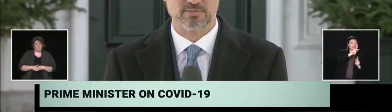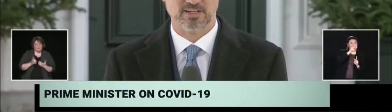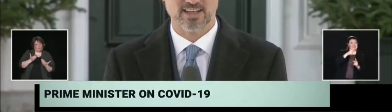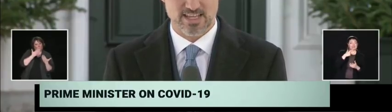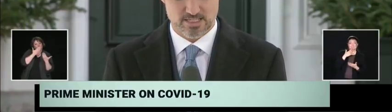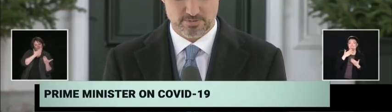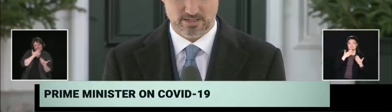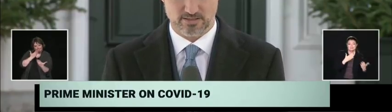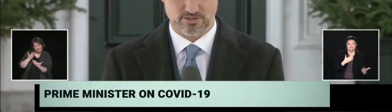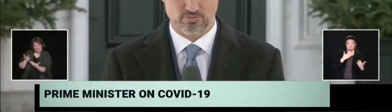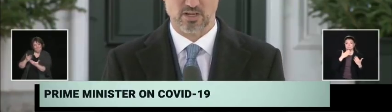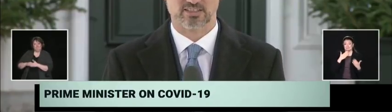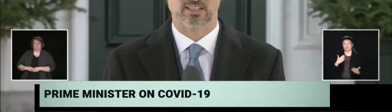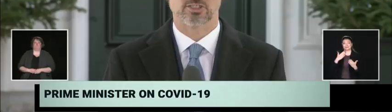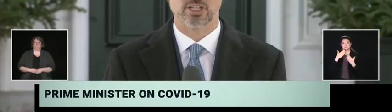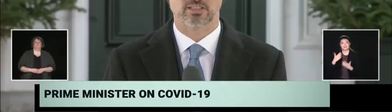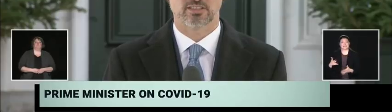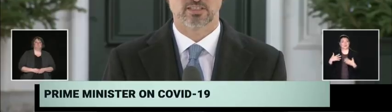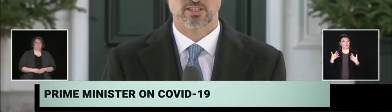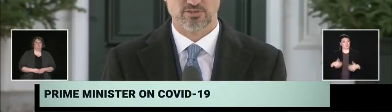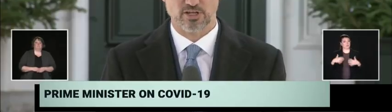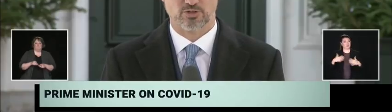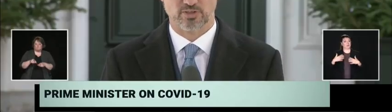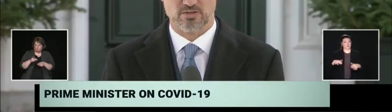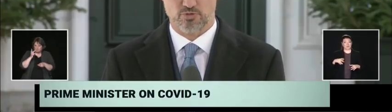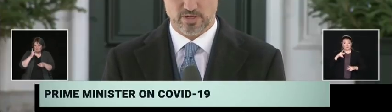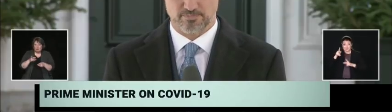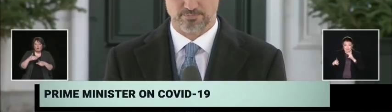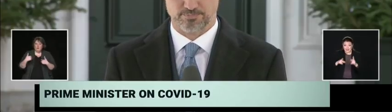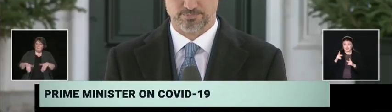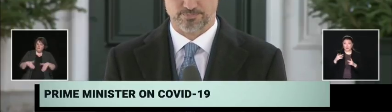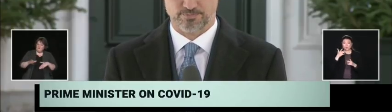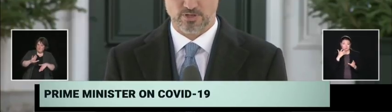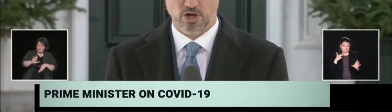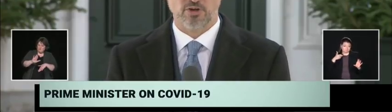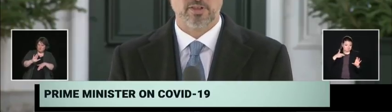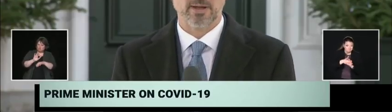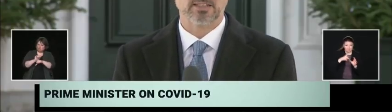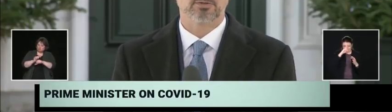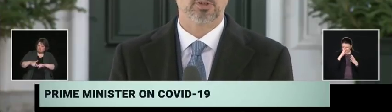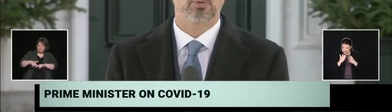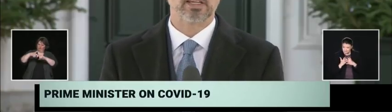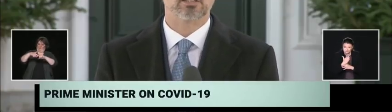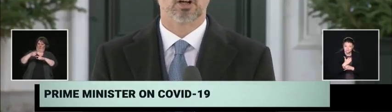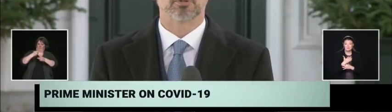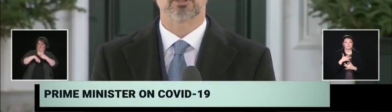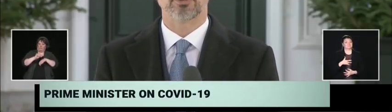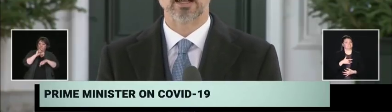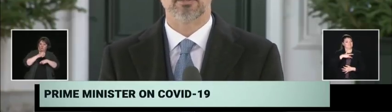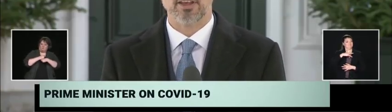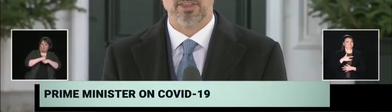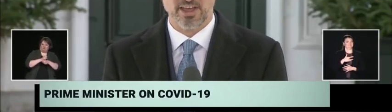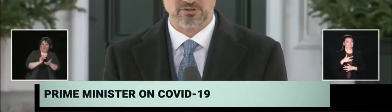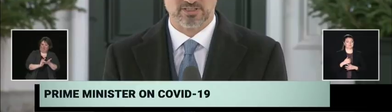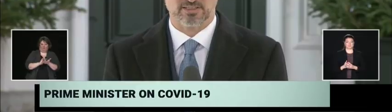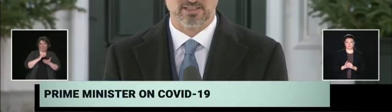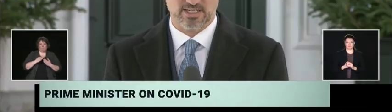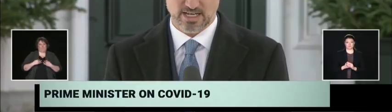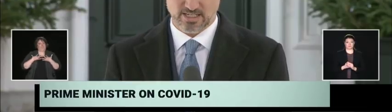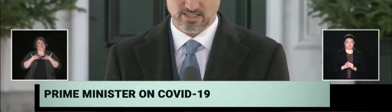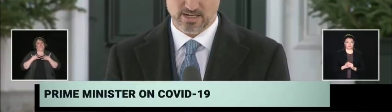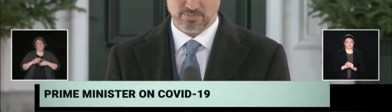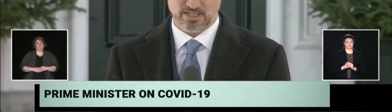C'est vraiment inspirant de voir tant de gens qui veulent contribuer. Over the past few weeks, almost